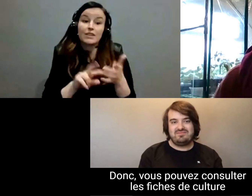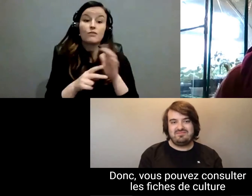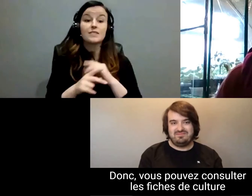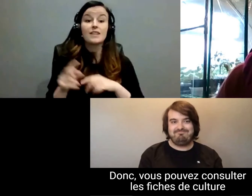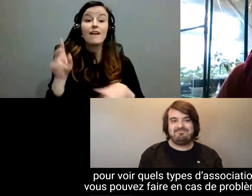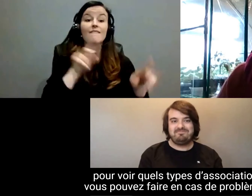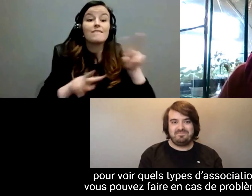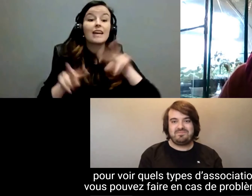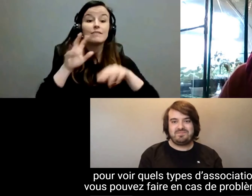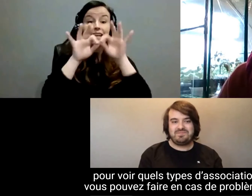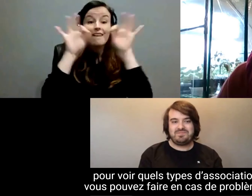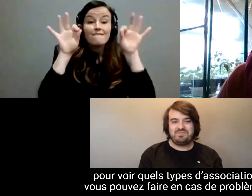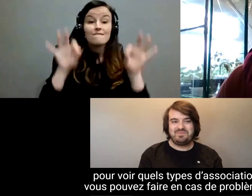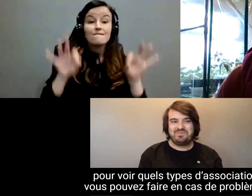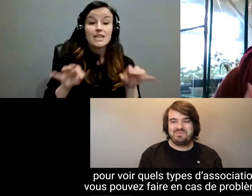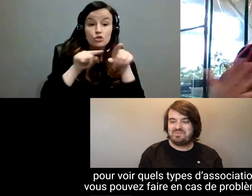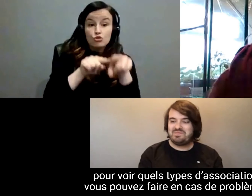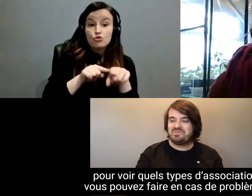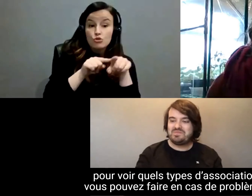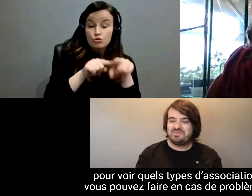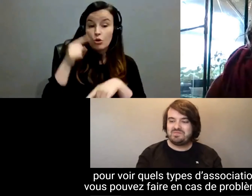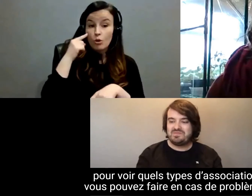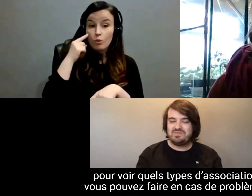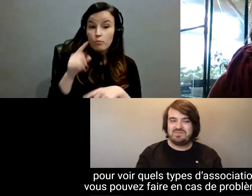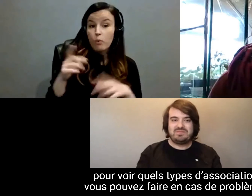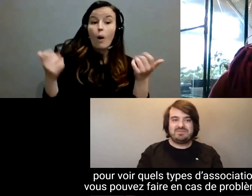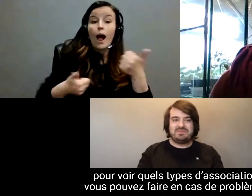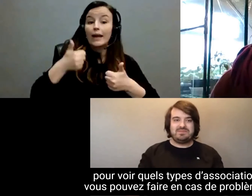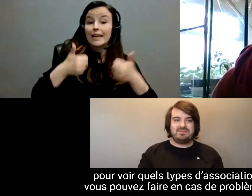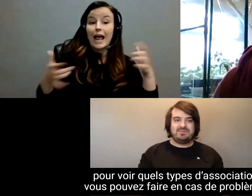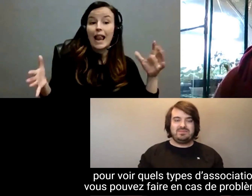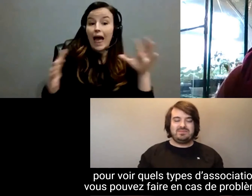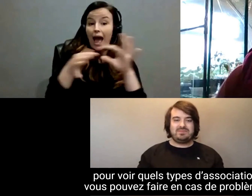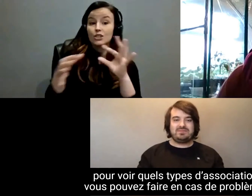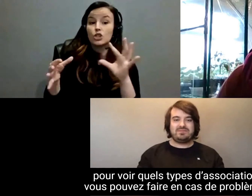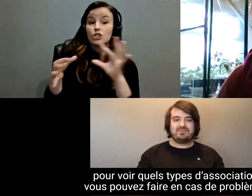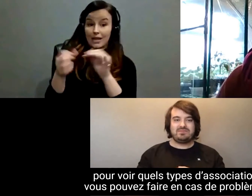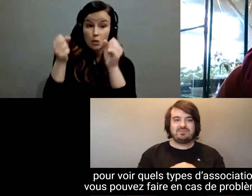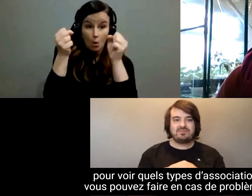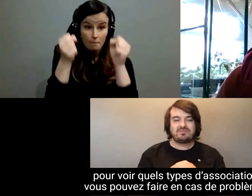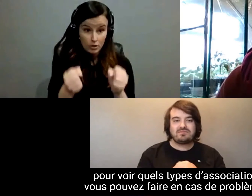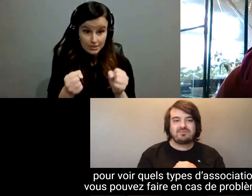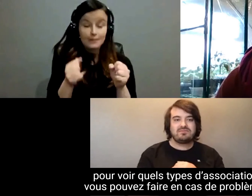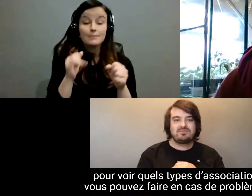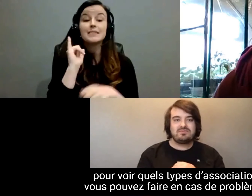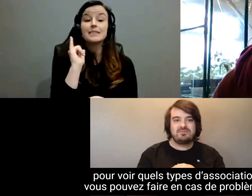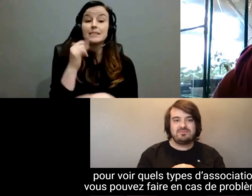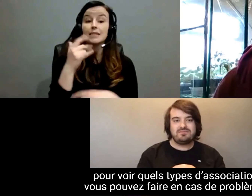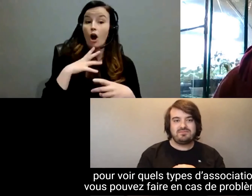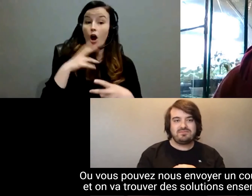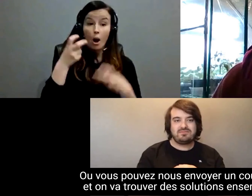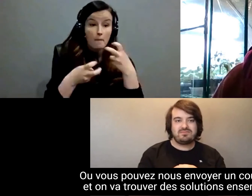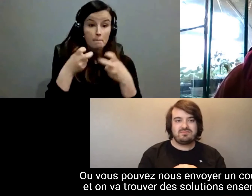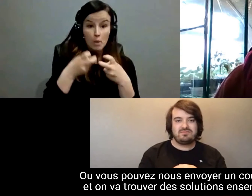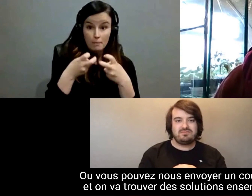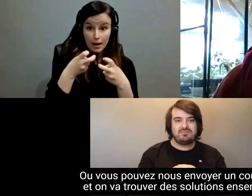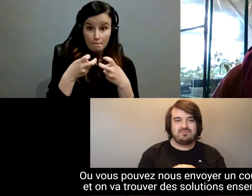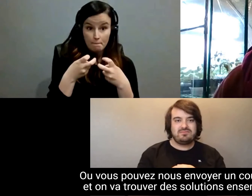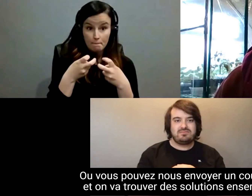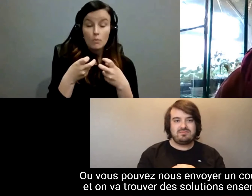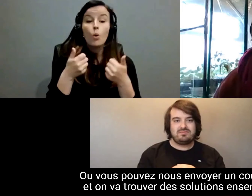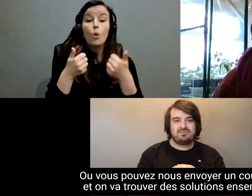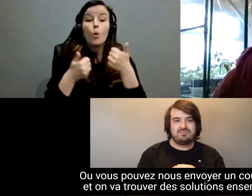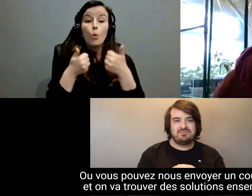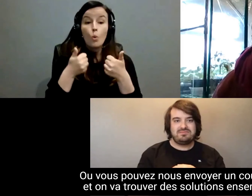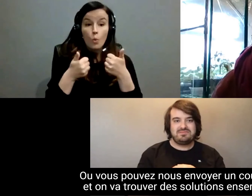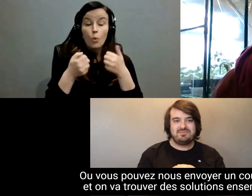de culture pour voir quel type d'association vous pouvez faire en cas de problème. Ou vous